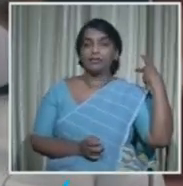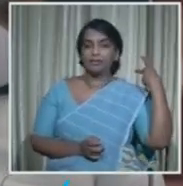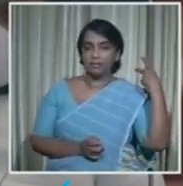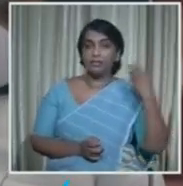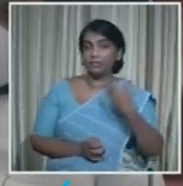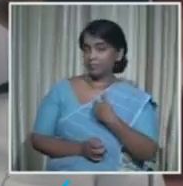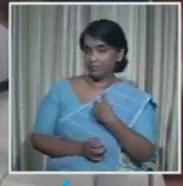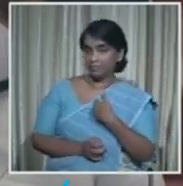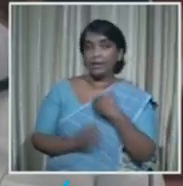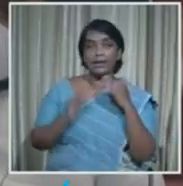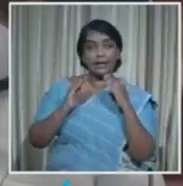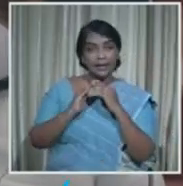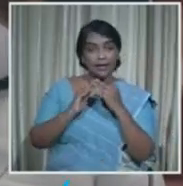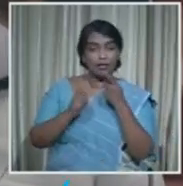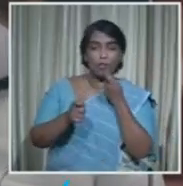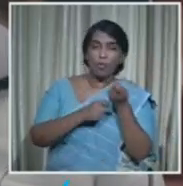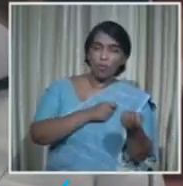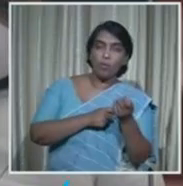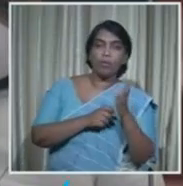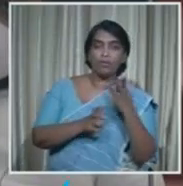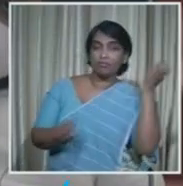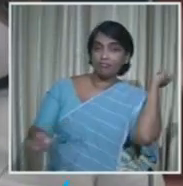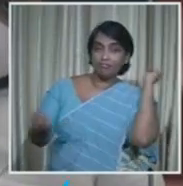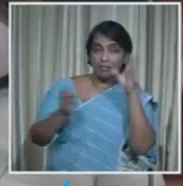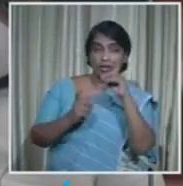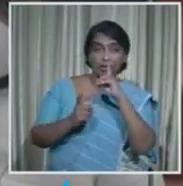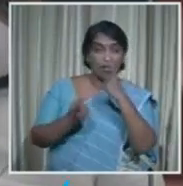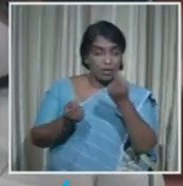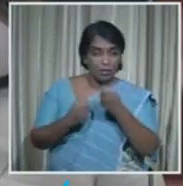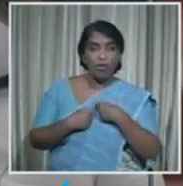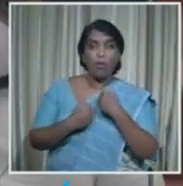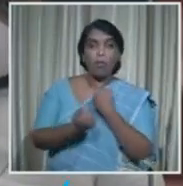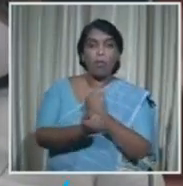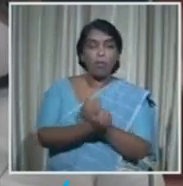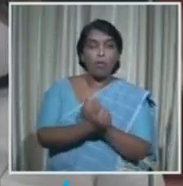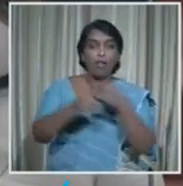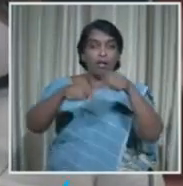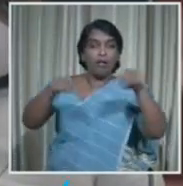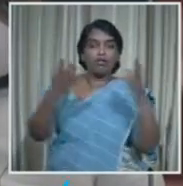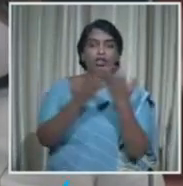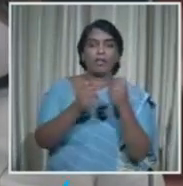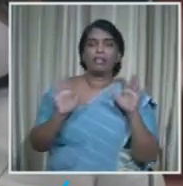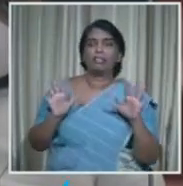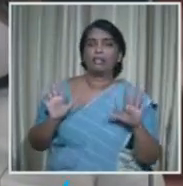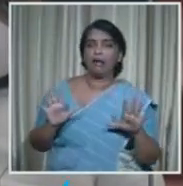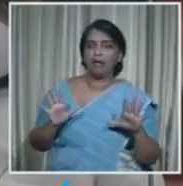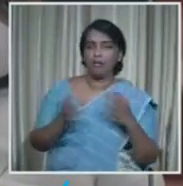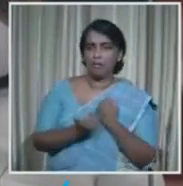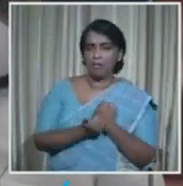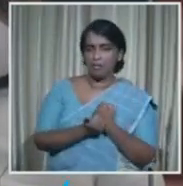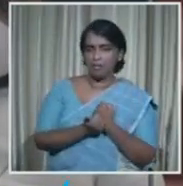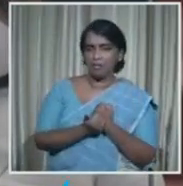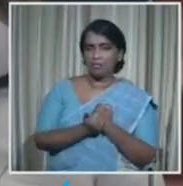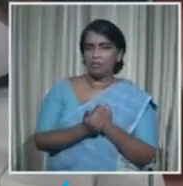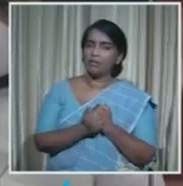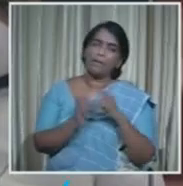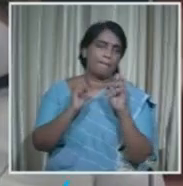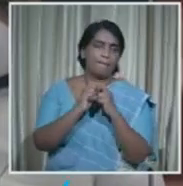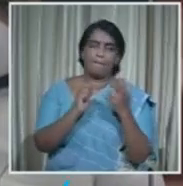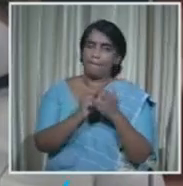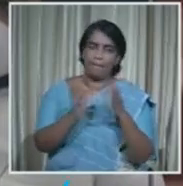මගේ නිවසට ප්‍රහාරයක් එල්ල කරනවායි කියලා කියද්දි පොලිසියෙන් දාලා හිටිය 12. ඊවස ප්‍රශ්නයක්